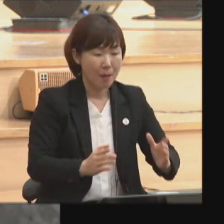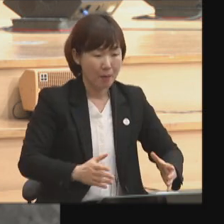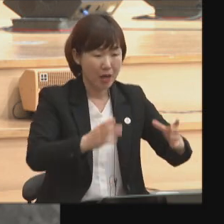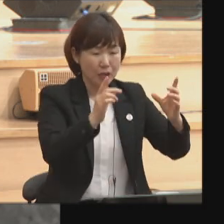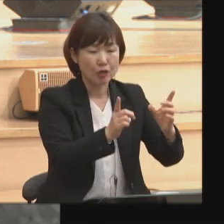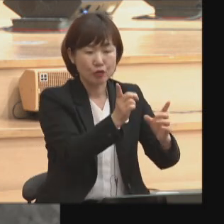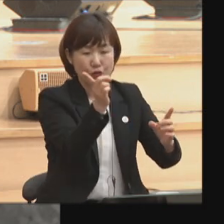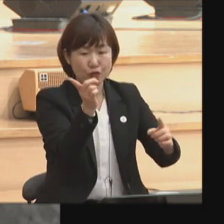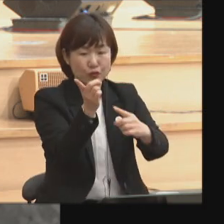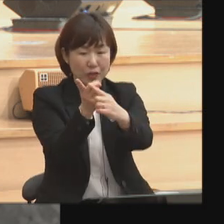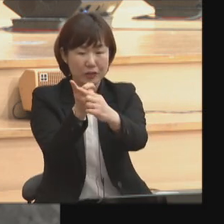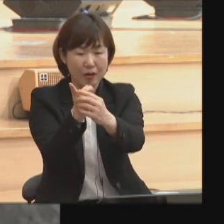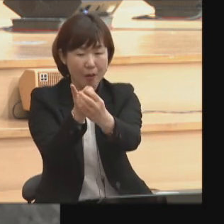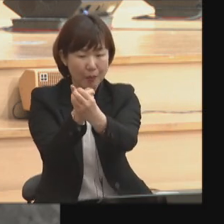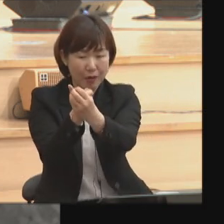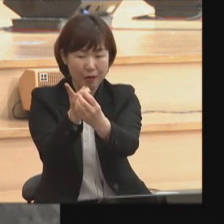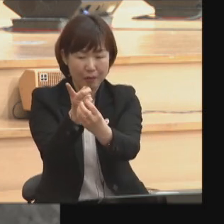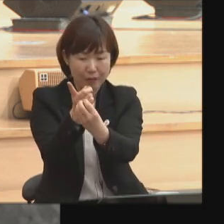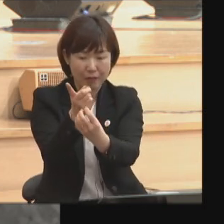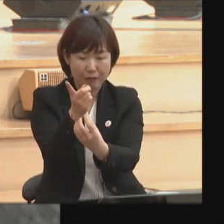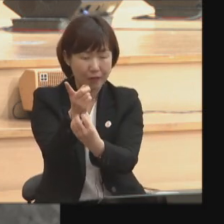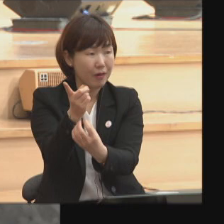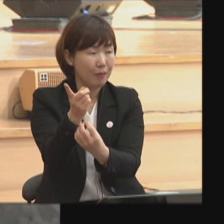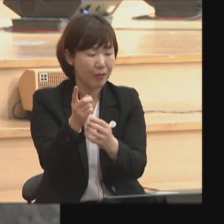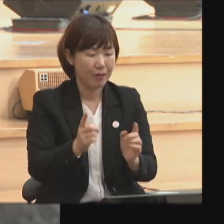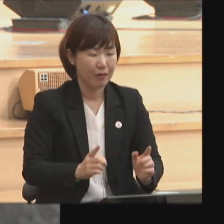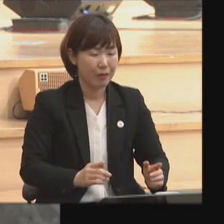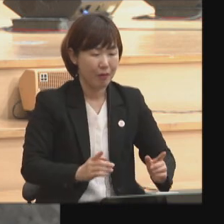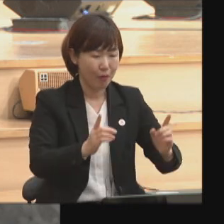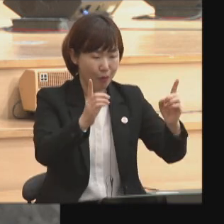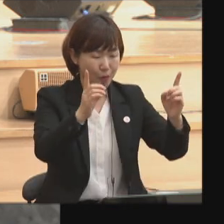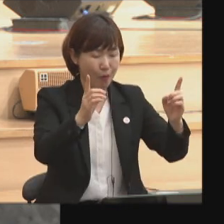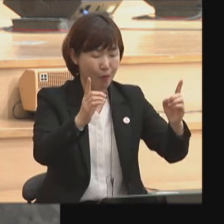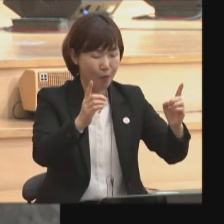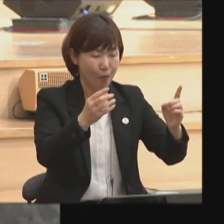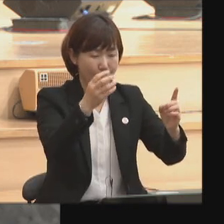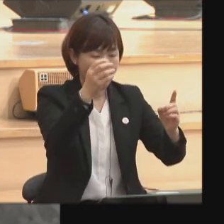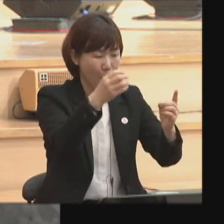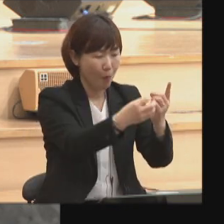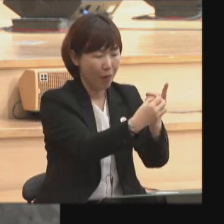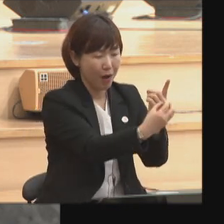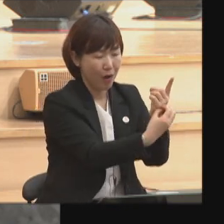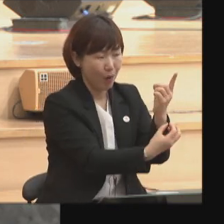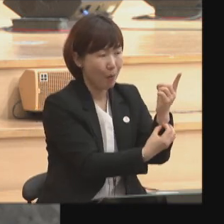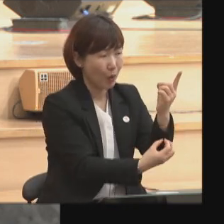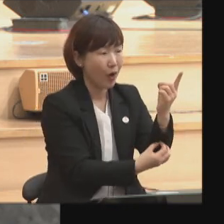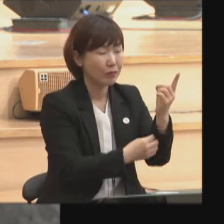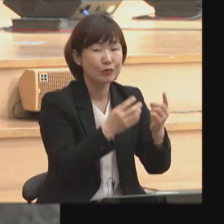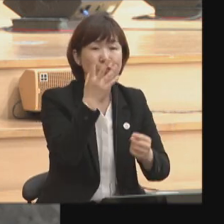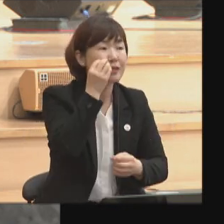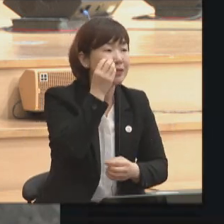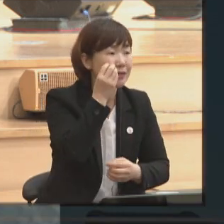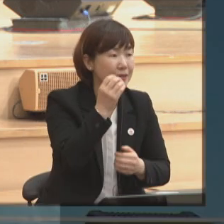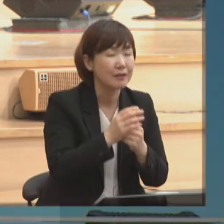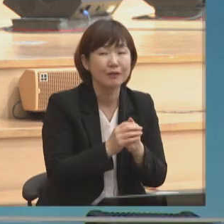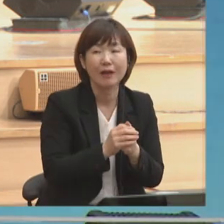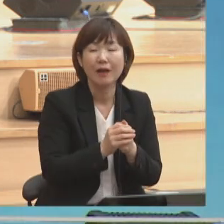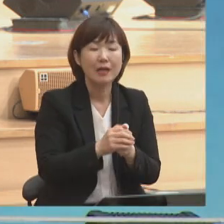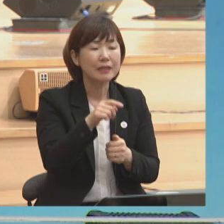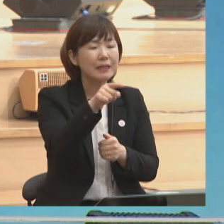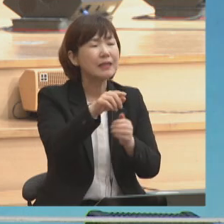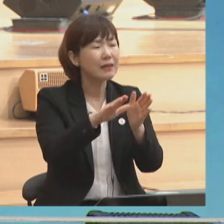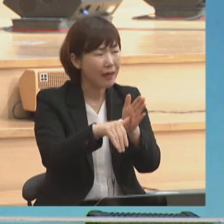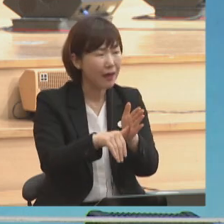아주 특이해요. 줄기에서 바로, 원줄기에서 바로 열매가 맺히는 거죠. 하여튼 그때 누구를 불렀냐,